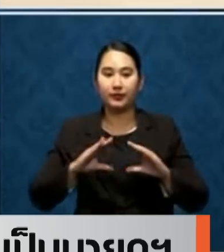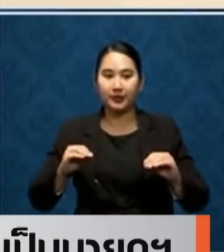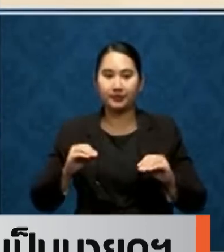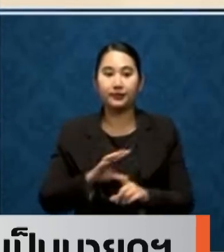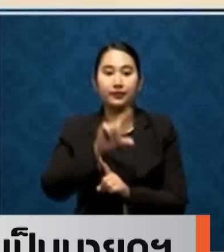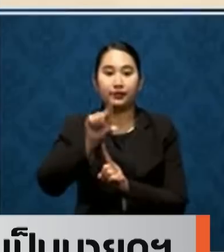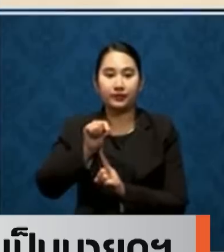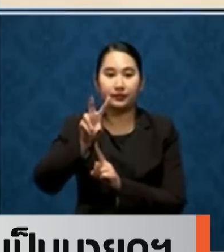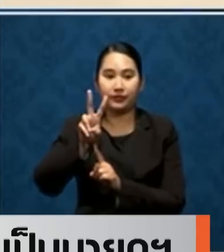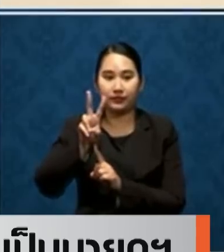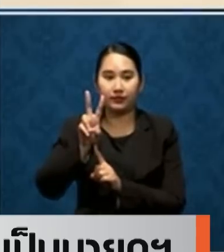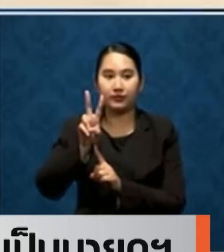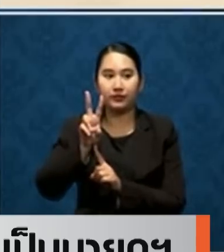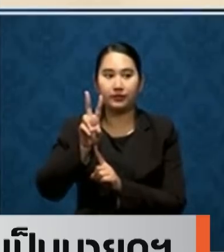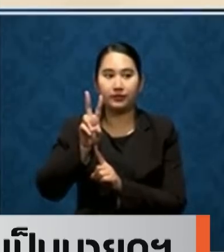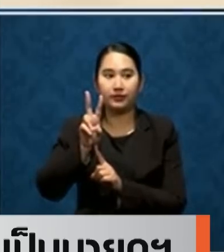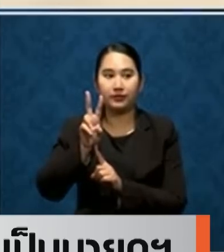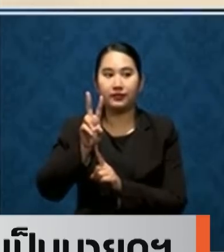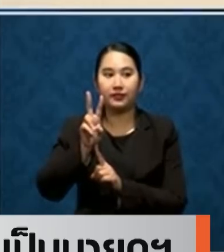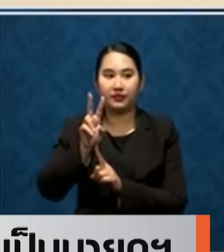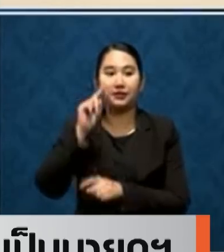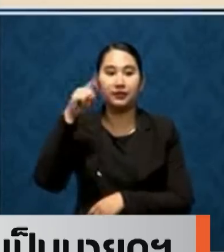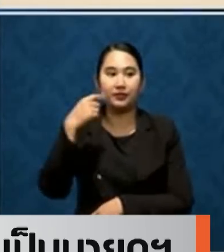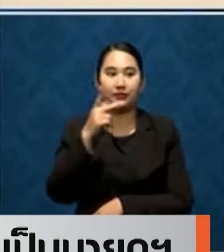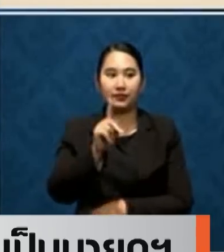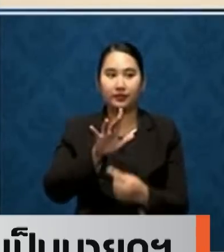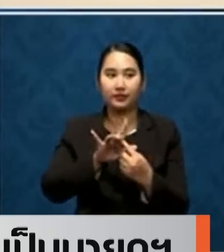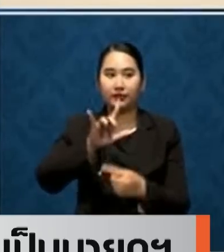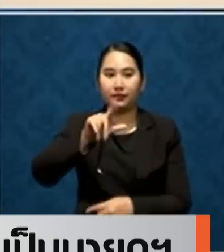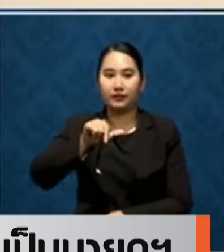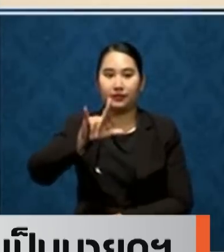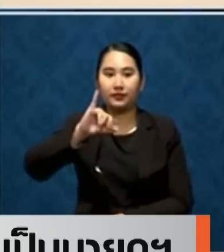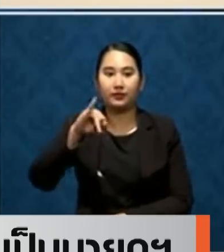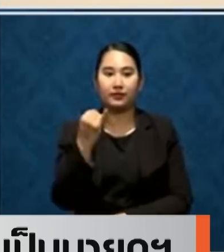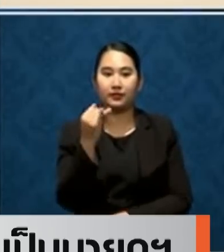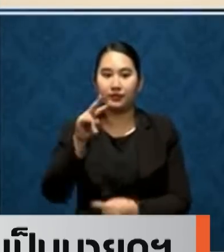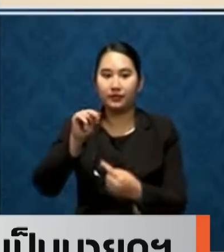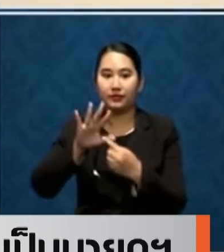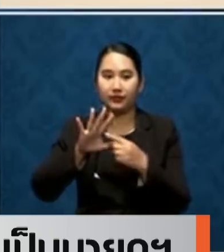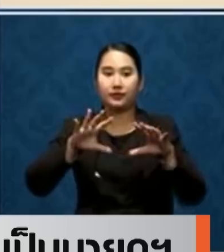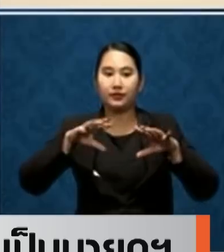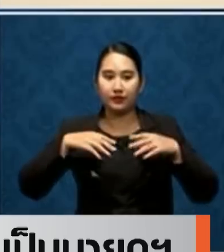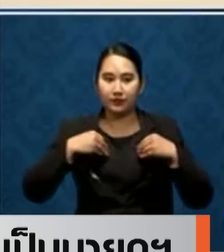ยี่สิบสองนางสาวกาญจนาจังหวะ เห็นชอบค่ะ